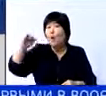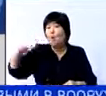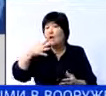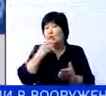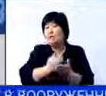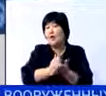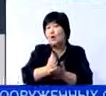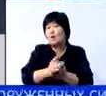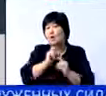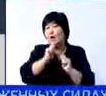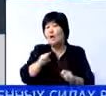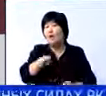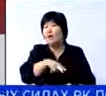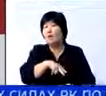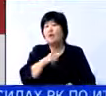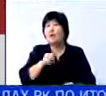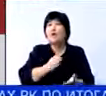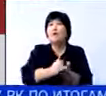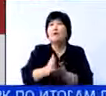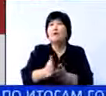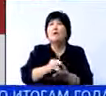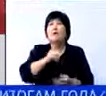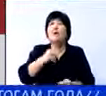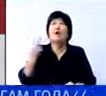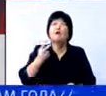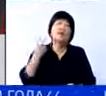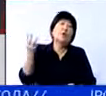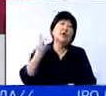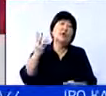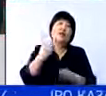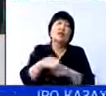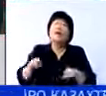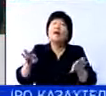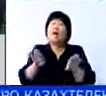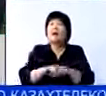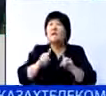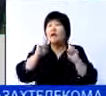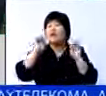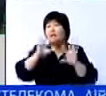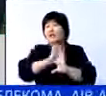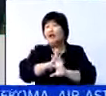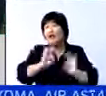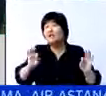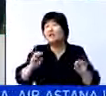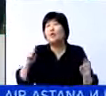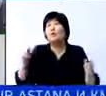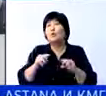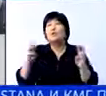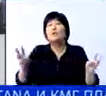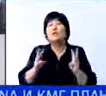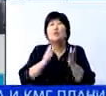свои заслуги был удостоен медали за безупречную службу второй и третьей степени, а также звания отличника противопожарной службы.